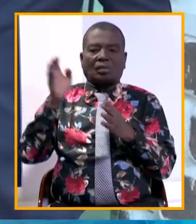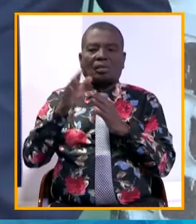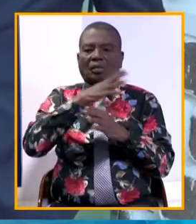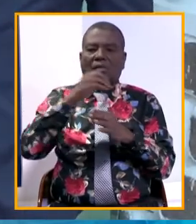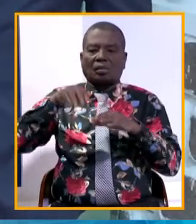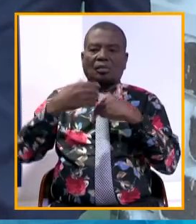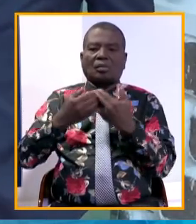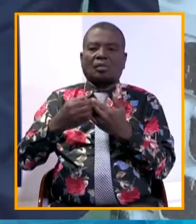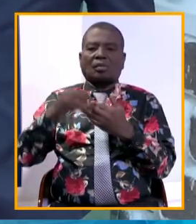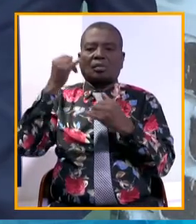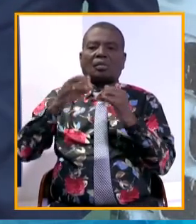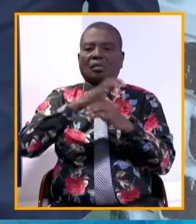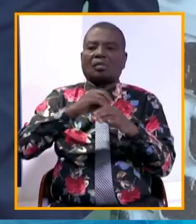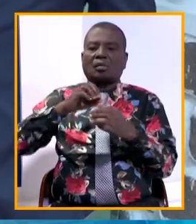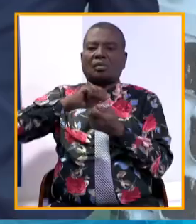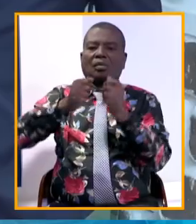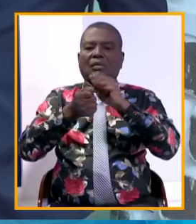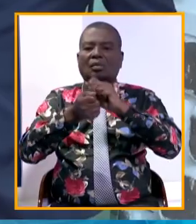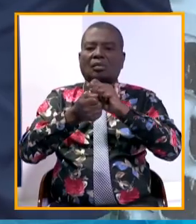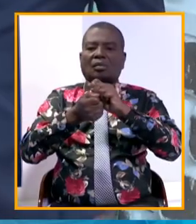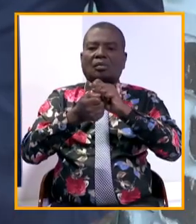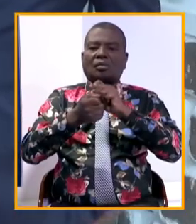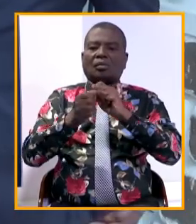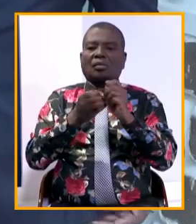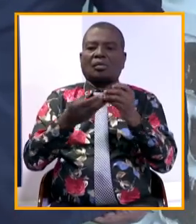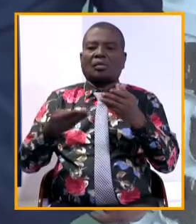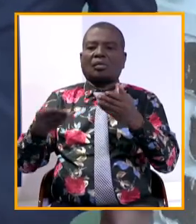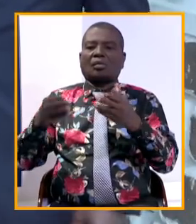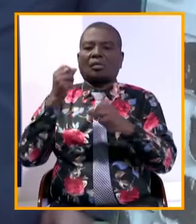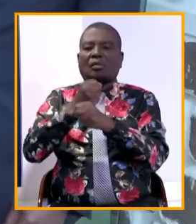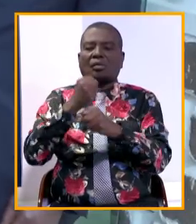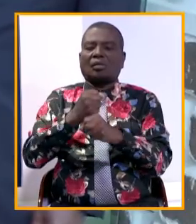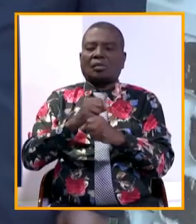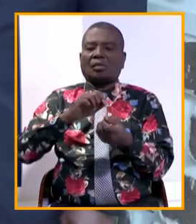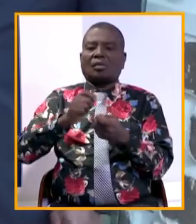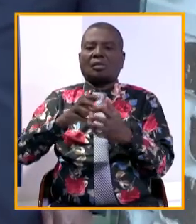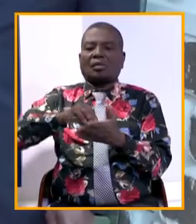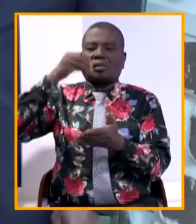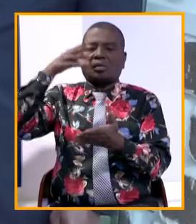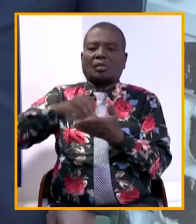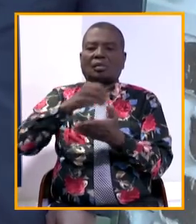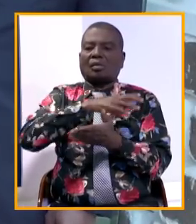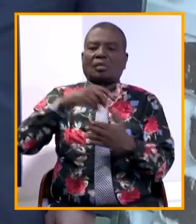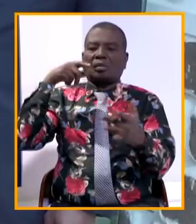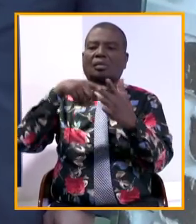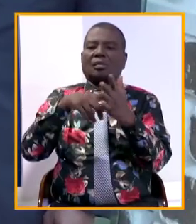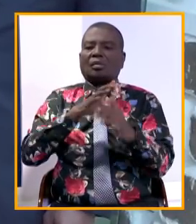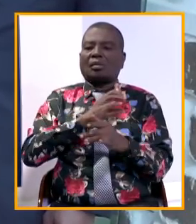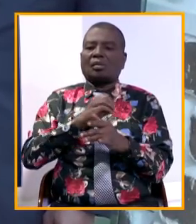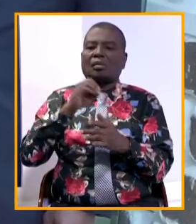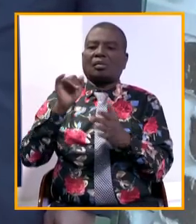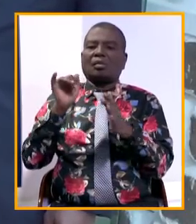voir comment finalement la 5G peut transformer les façons de travailler, les façons d'apprendre. Et on va toucher du doigt